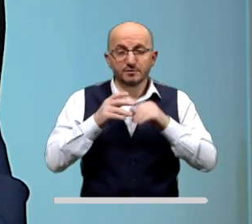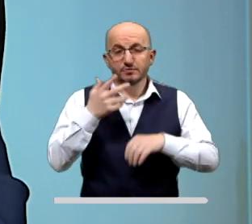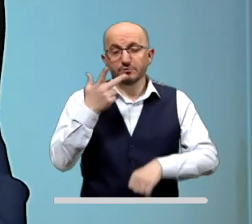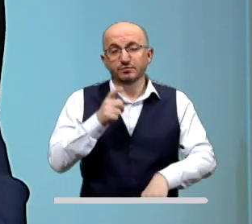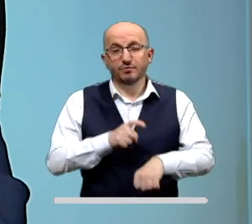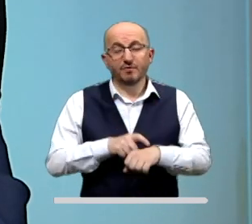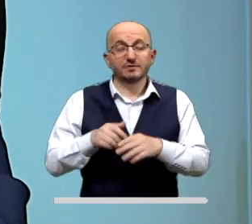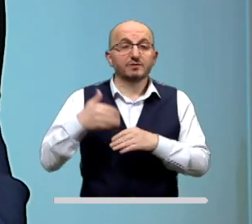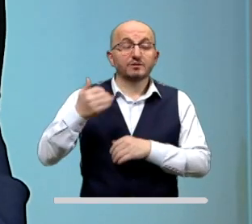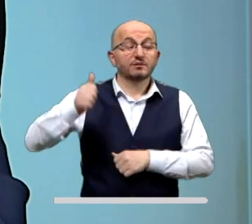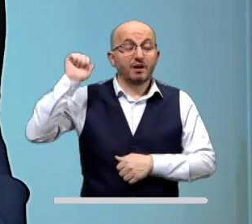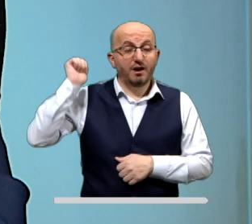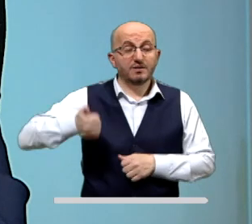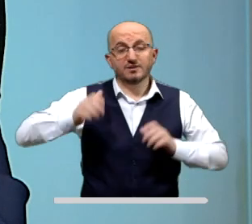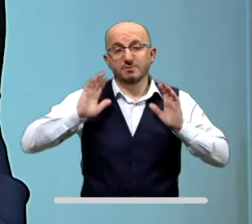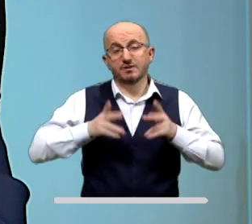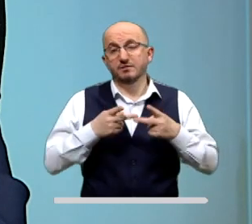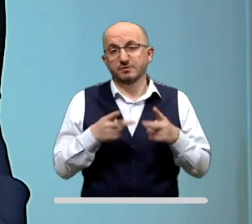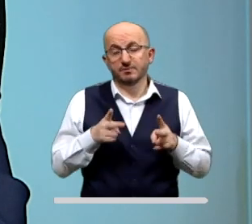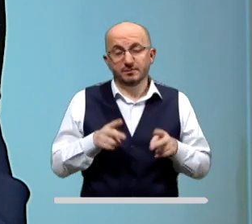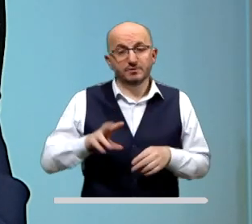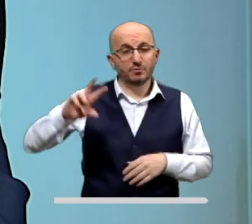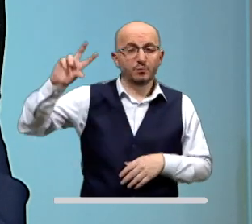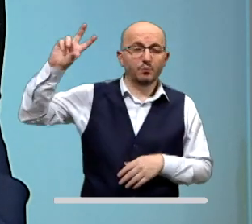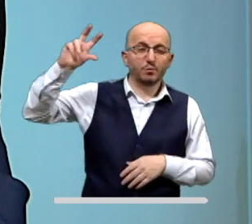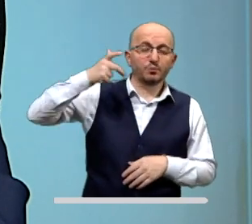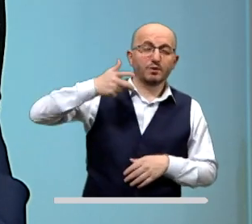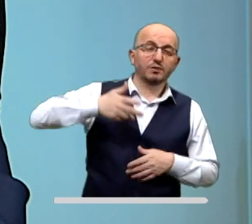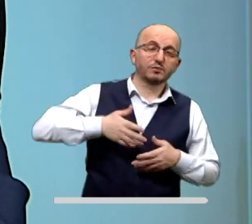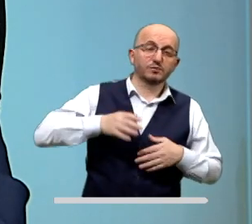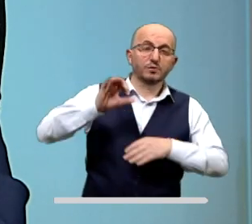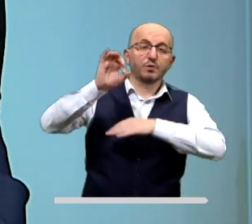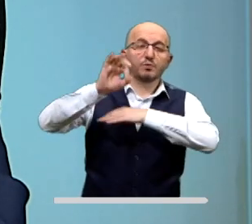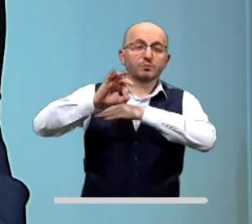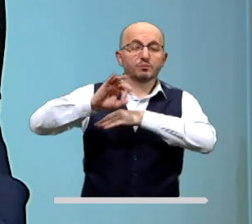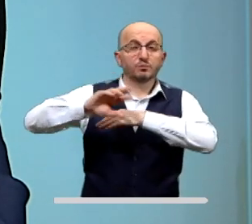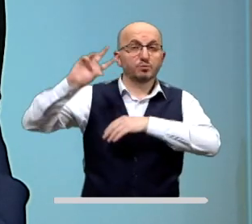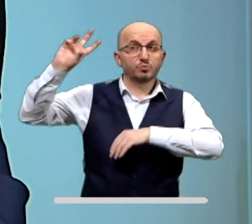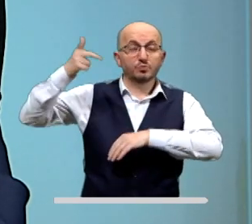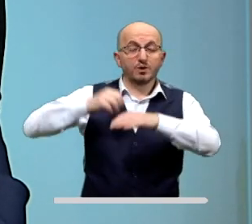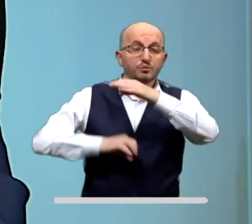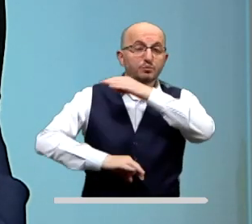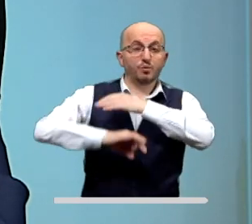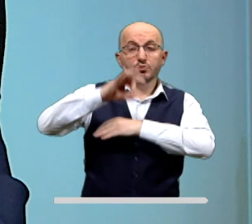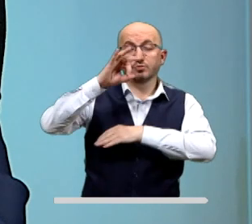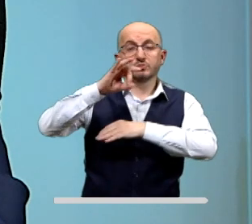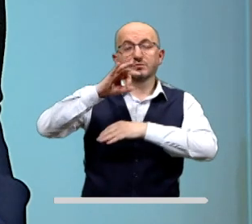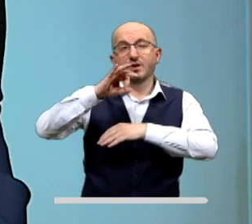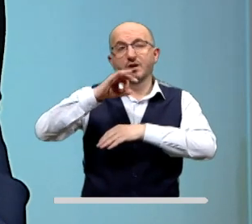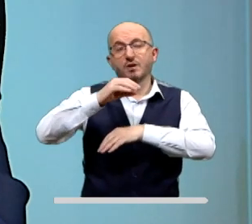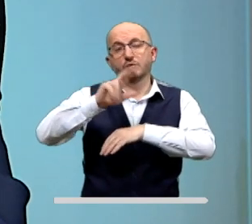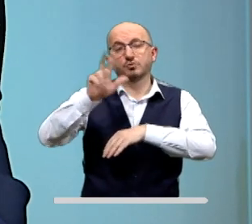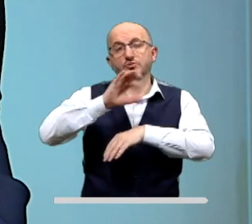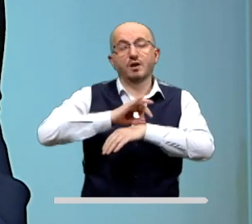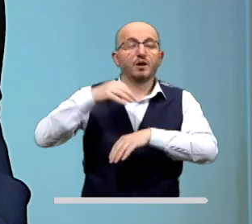vaktin dışında her zaman kılınabilir Güneş doğmasına aşağı Güneş doğduktan Aşağı yukarı